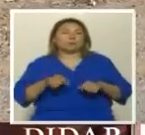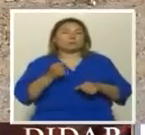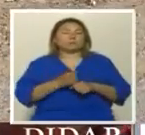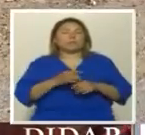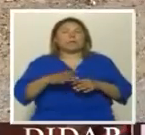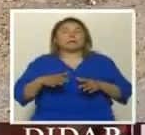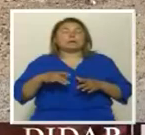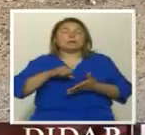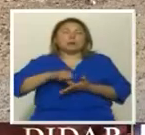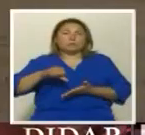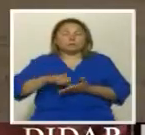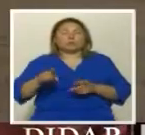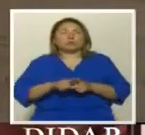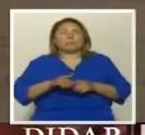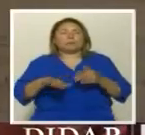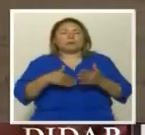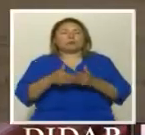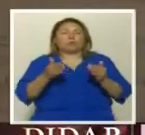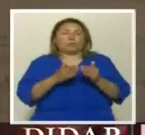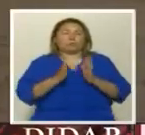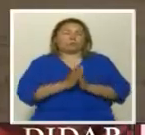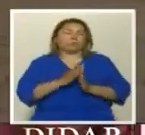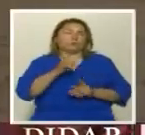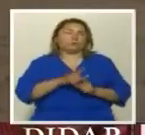и ямыча ремонт дорог перед дома дерматолог